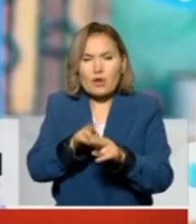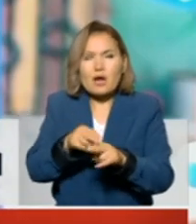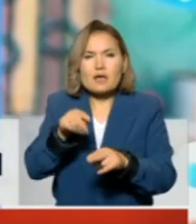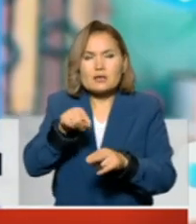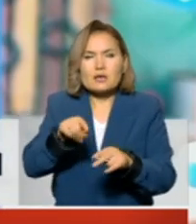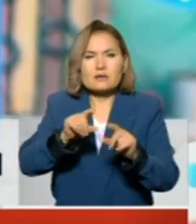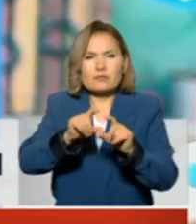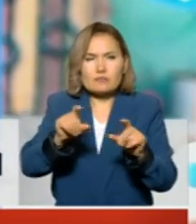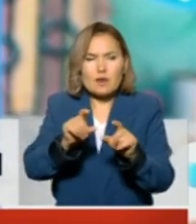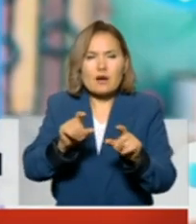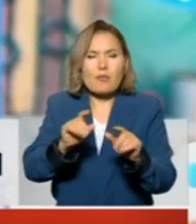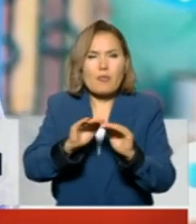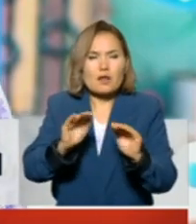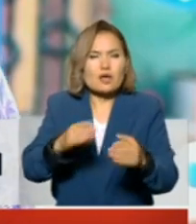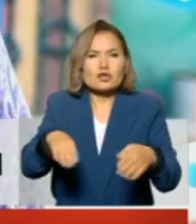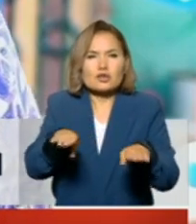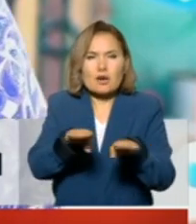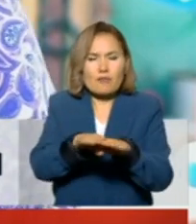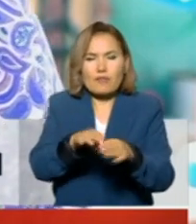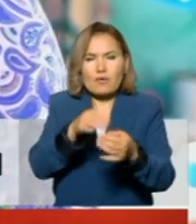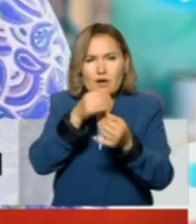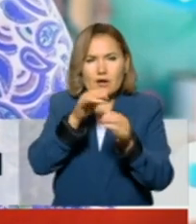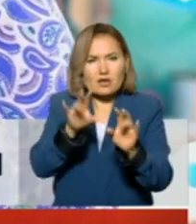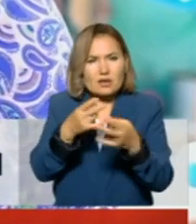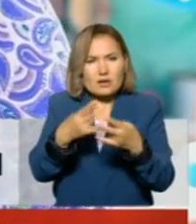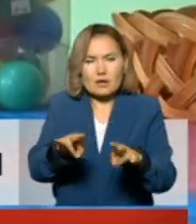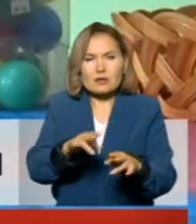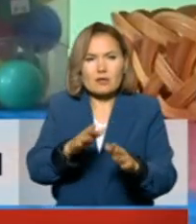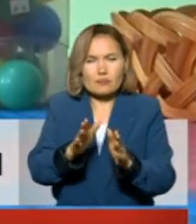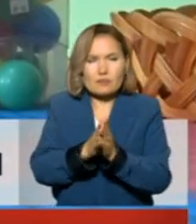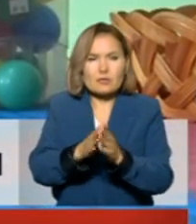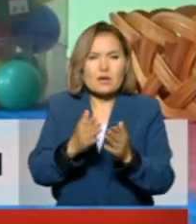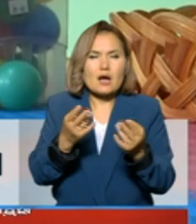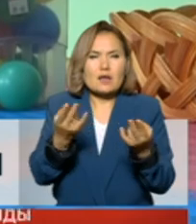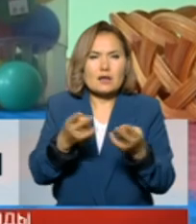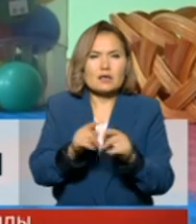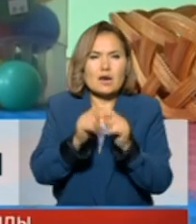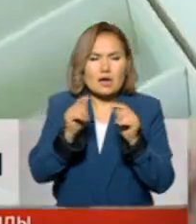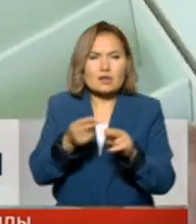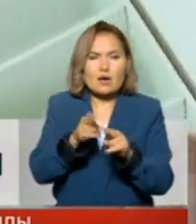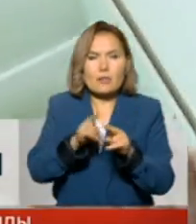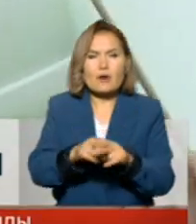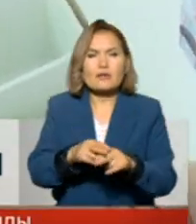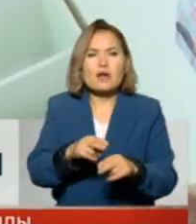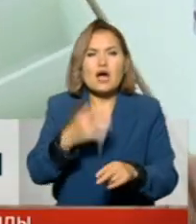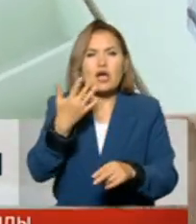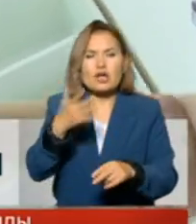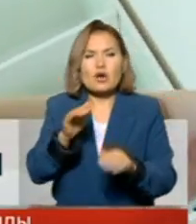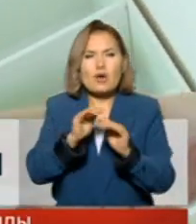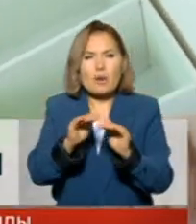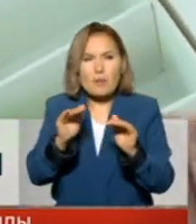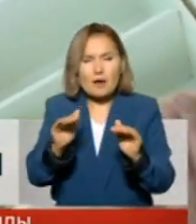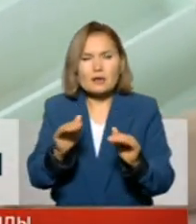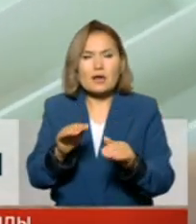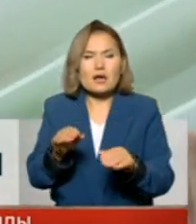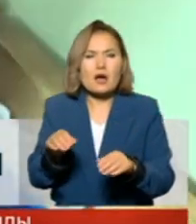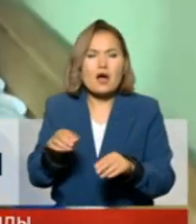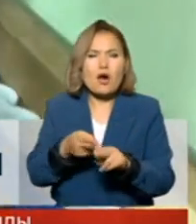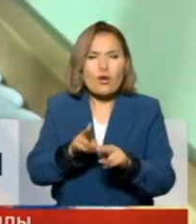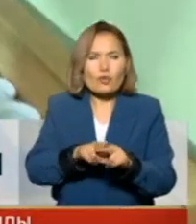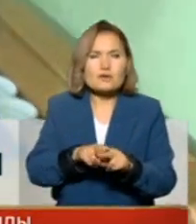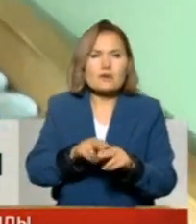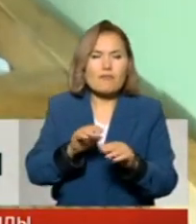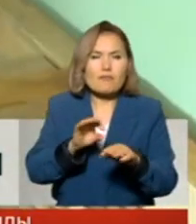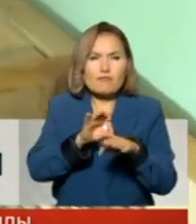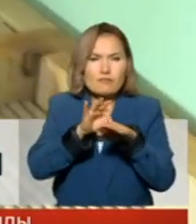бізге үйде ұстап отыруда бұларды мүмкін болмайдыр қазірше. Перзенттері осы балабақшыға келетін 50-ге тарта ата-ананың қазір осы ойымен